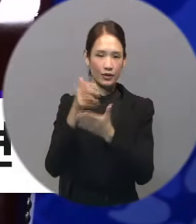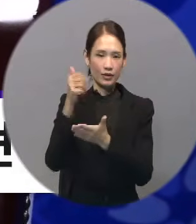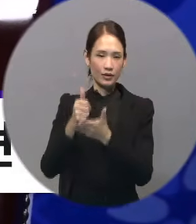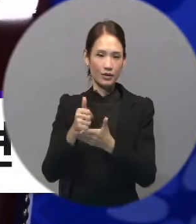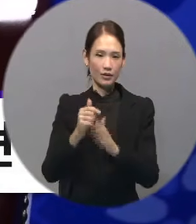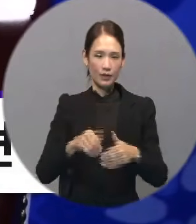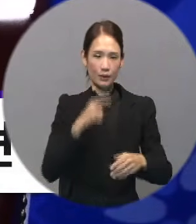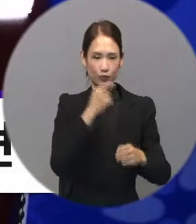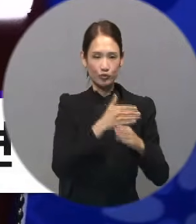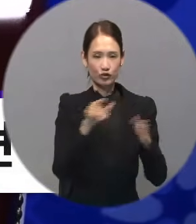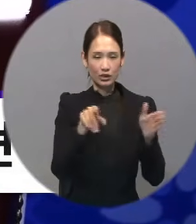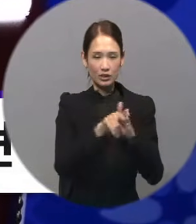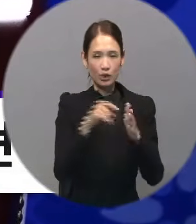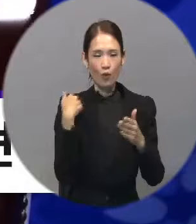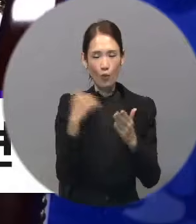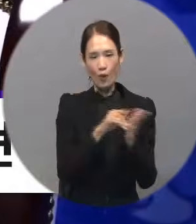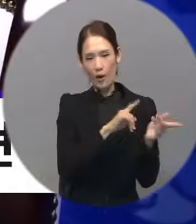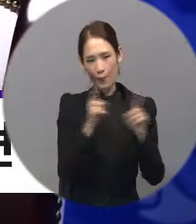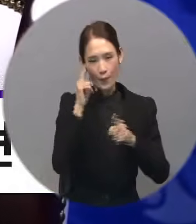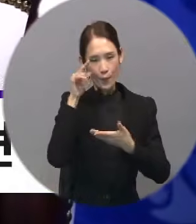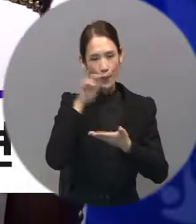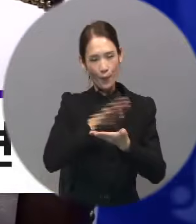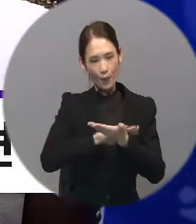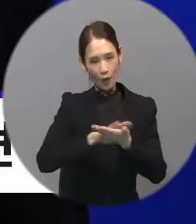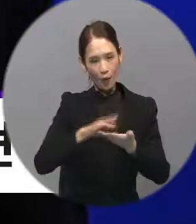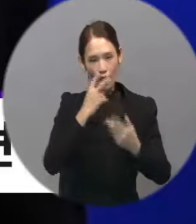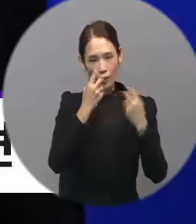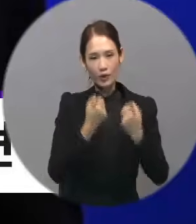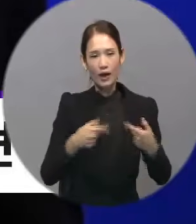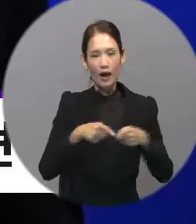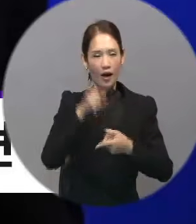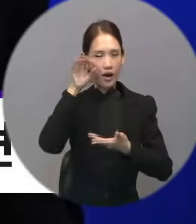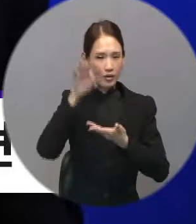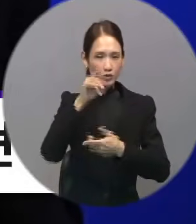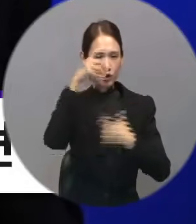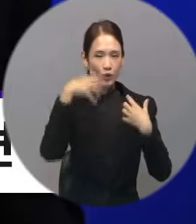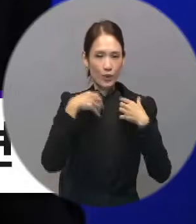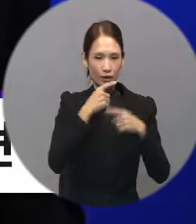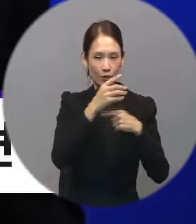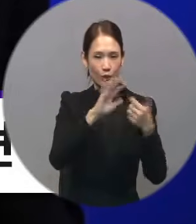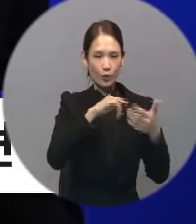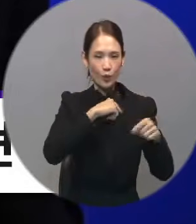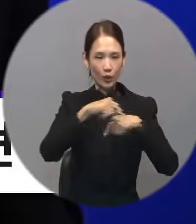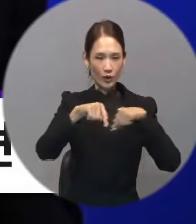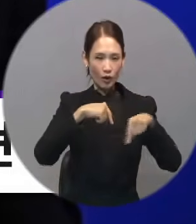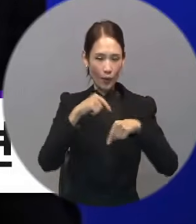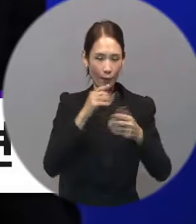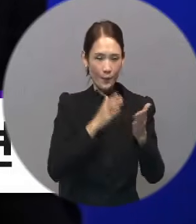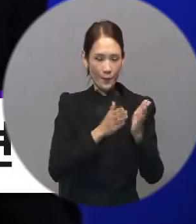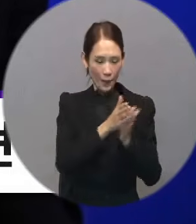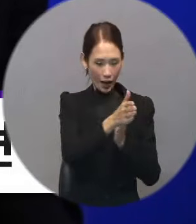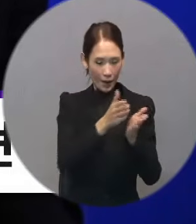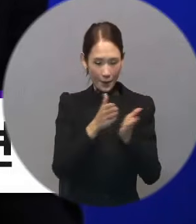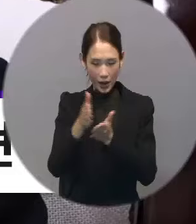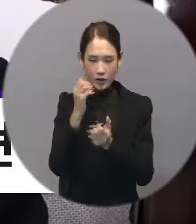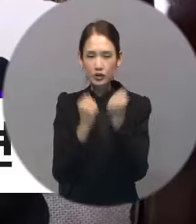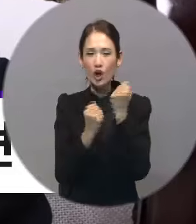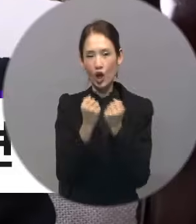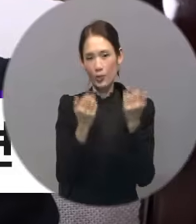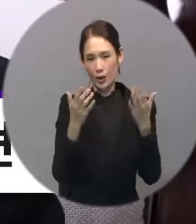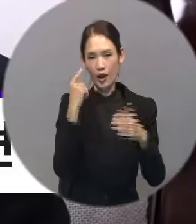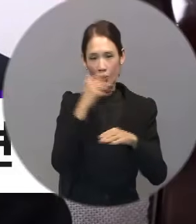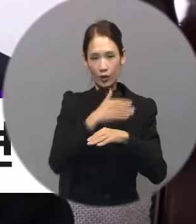회복의 관점에서 평화 공존의 가치를 강조하는 우리 정부의 대북 통일 정책의 방향을 설명하고